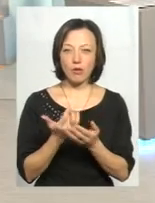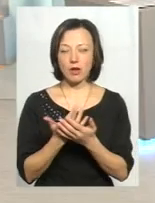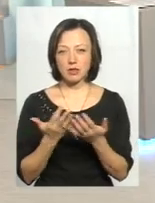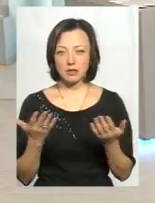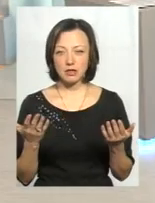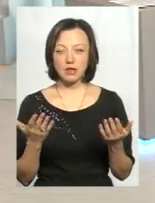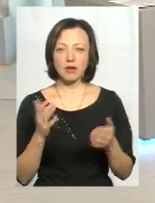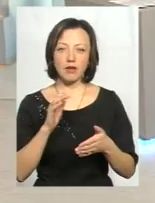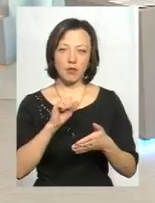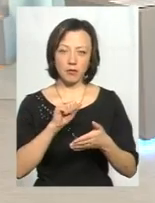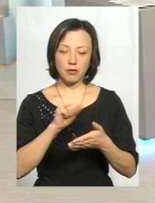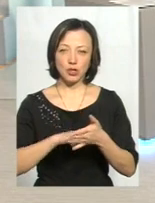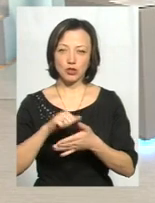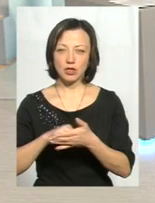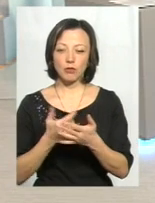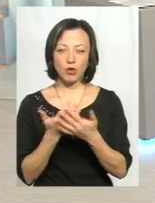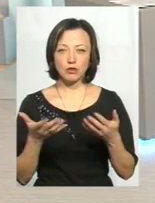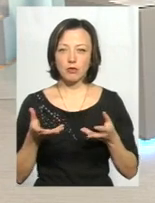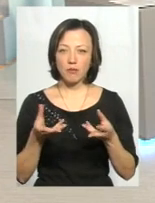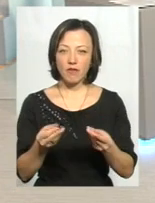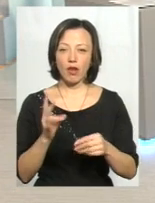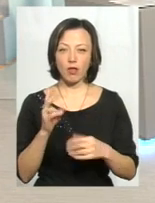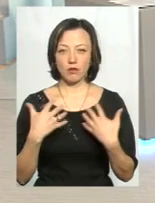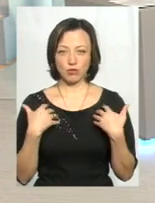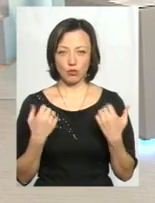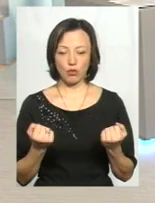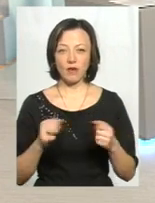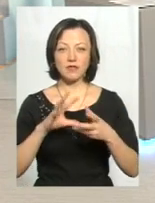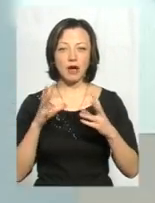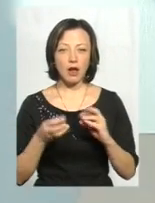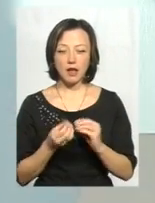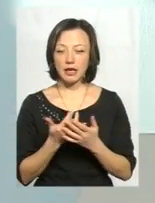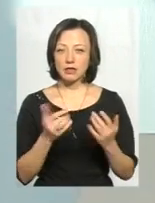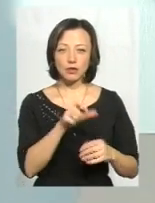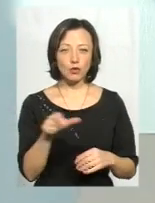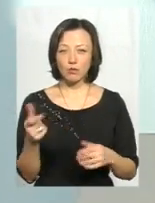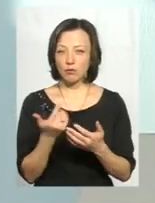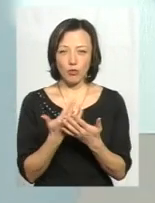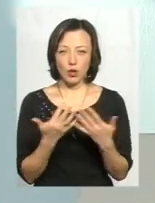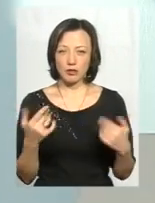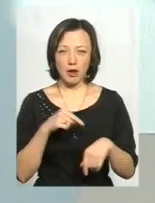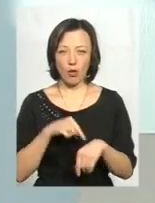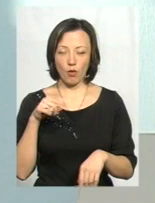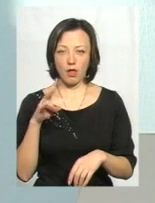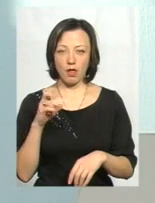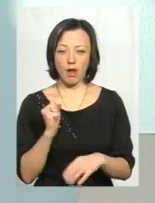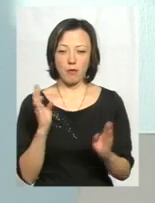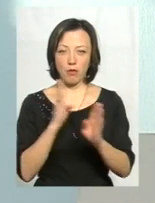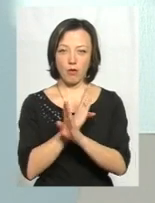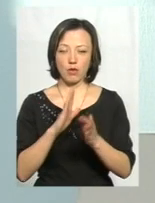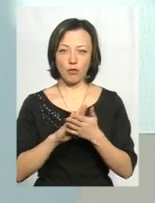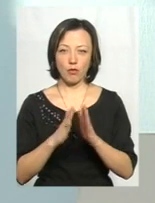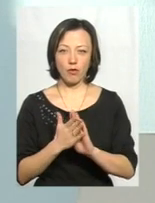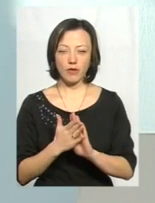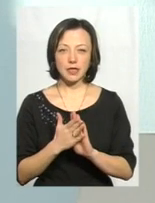так, різні фактори, вони по-різному впливають на здоров'я. Взагалі, різні люди по-різному реагують на стан навколишнього